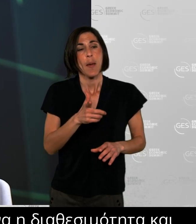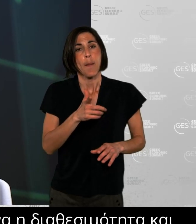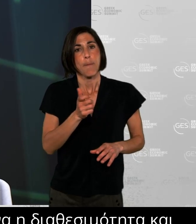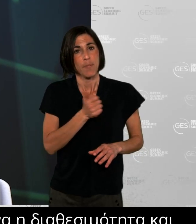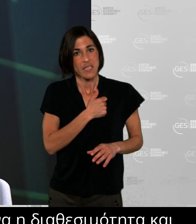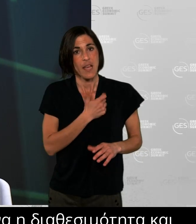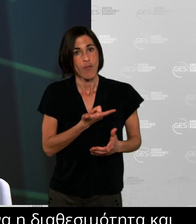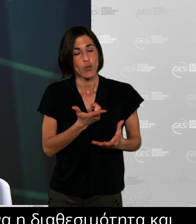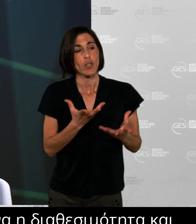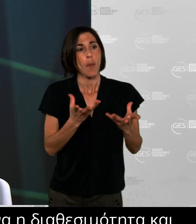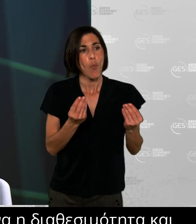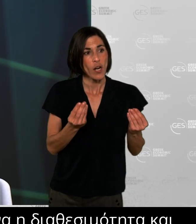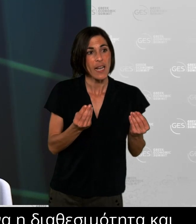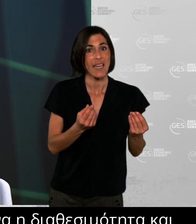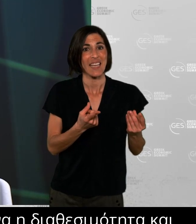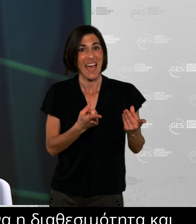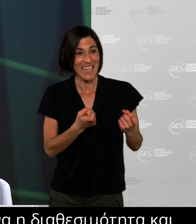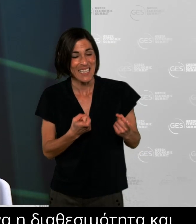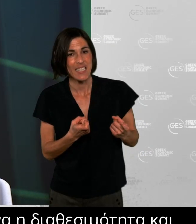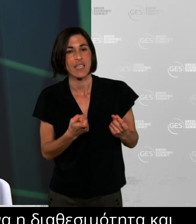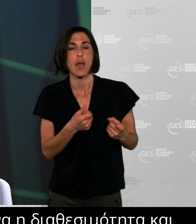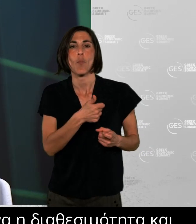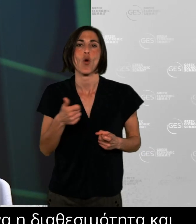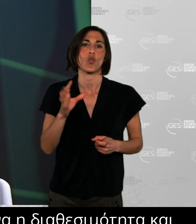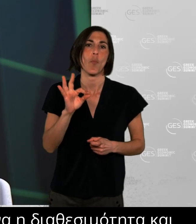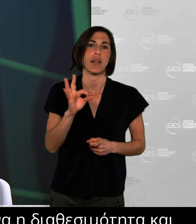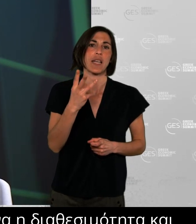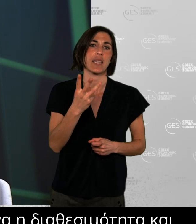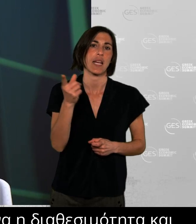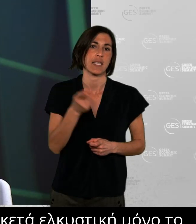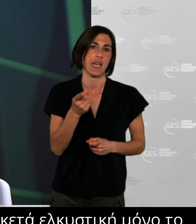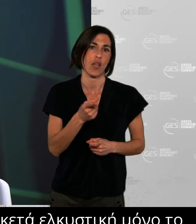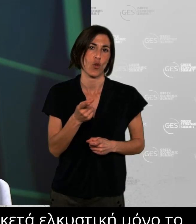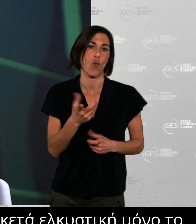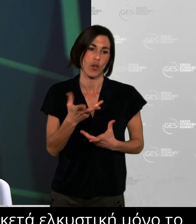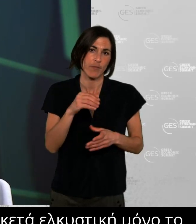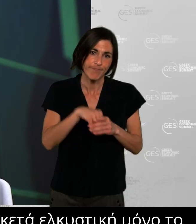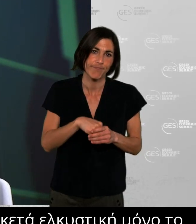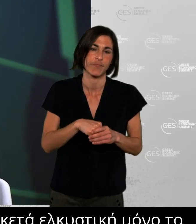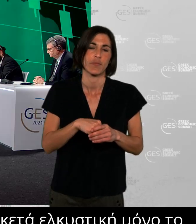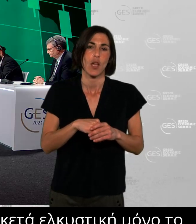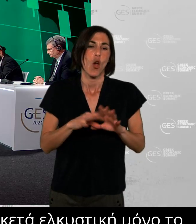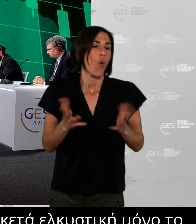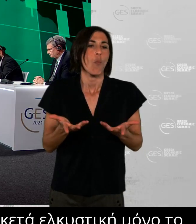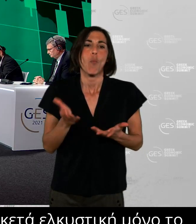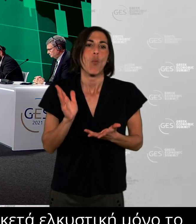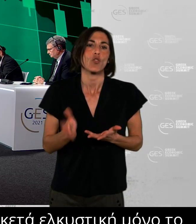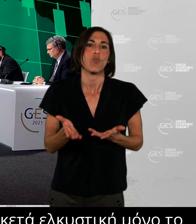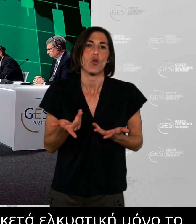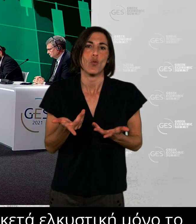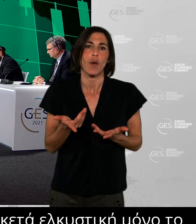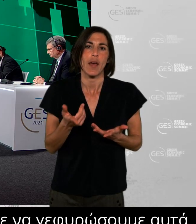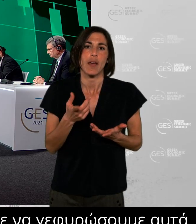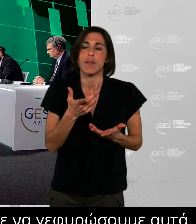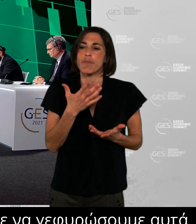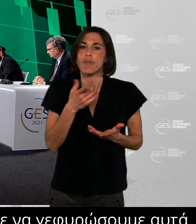ελκυστική, μόνο από το 53% των συμμετεχόντων. Πώς λοιπόν μπορούμε να γεφυρώσουμε αυτά τα δύο